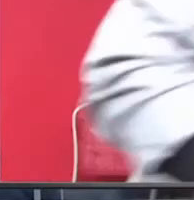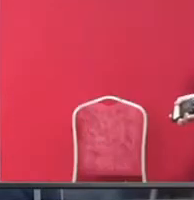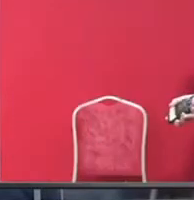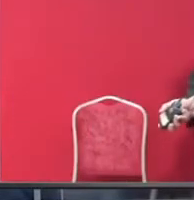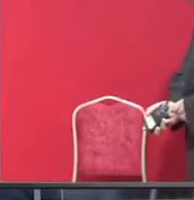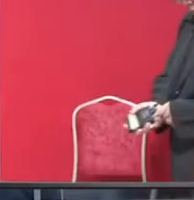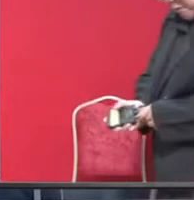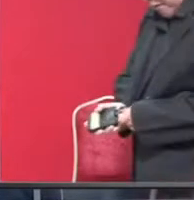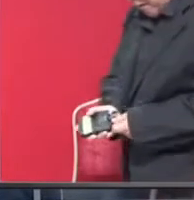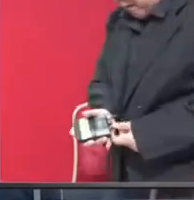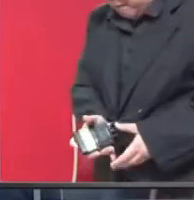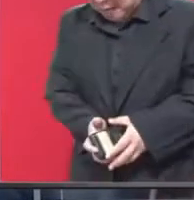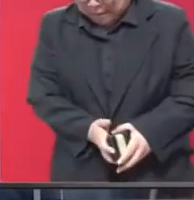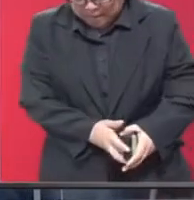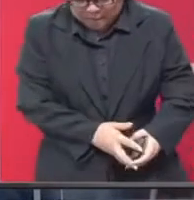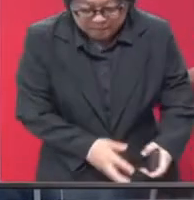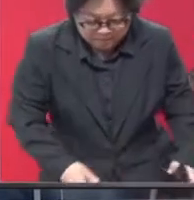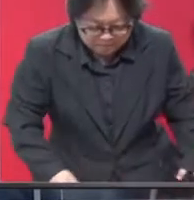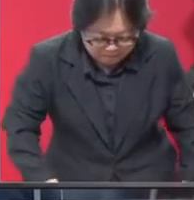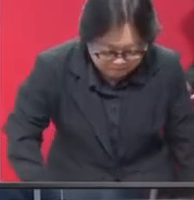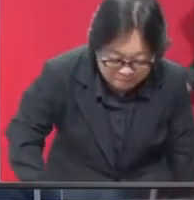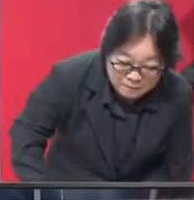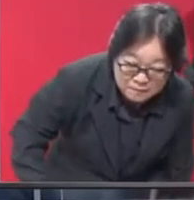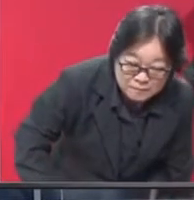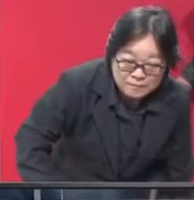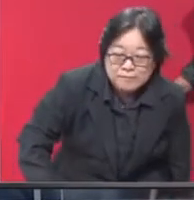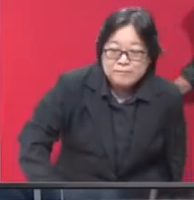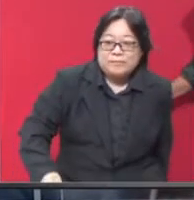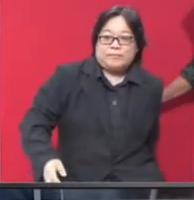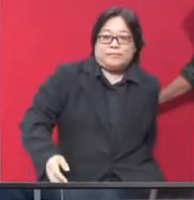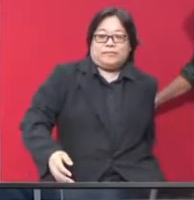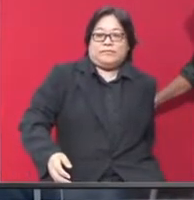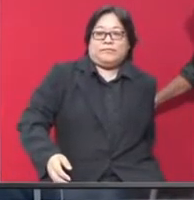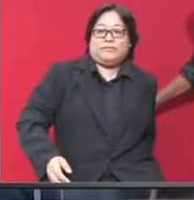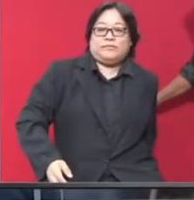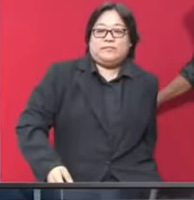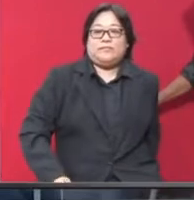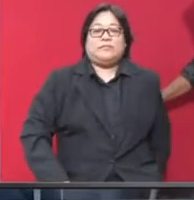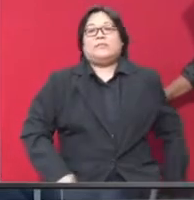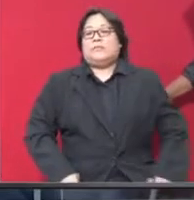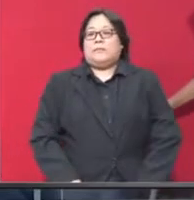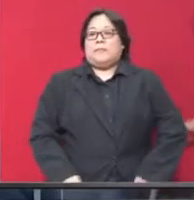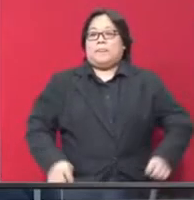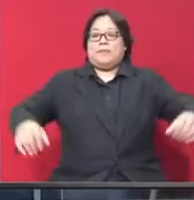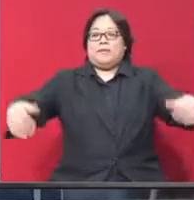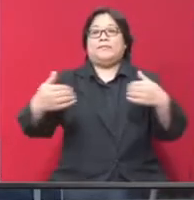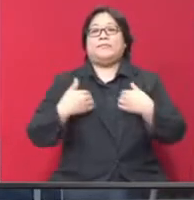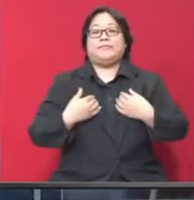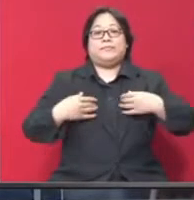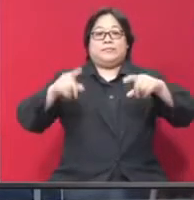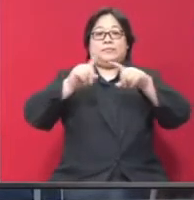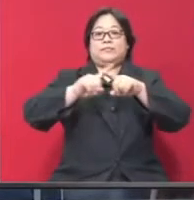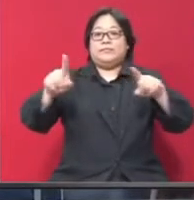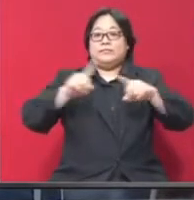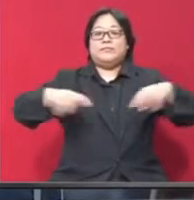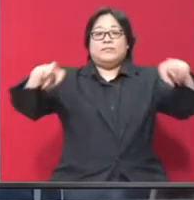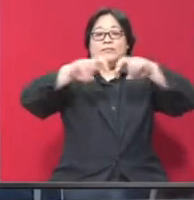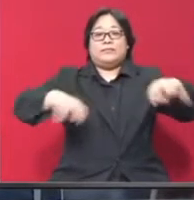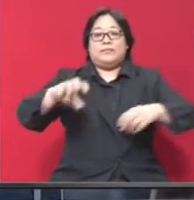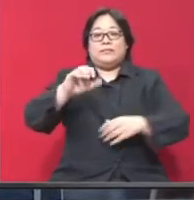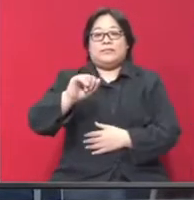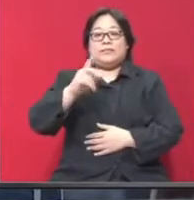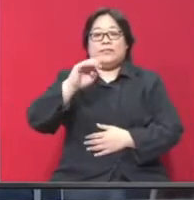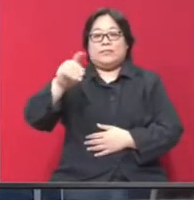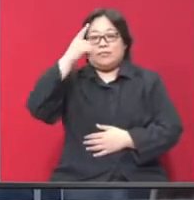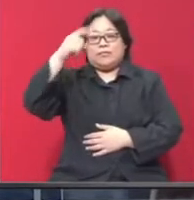penagihan semula ini secara asasnya terdapat sebagai kajian Academy yang boleh kita ambil Sebagai panduan dalam